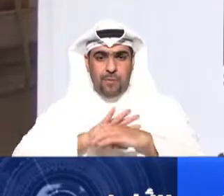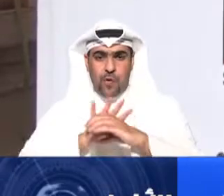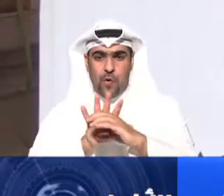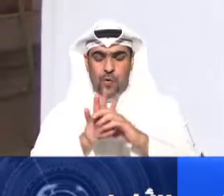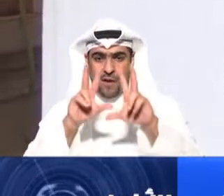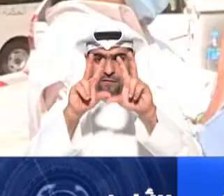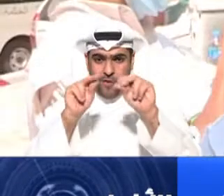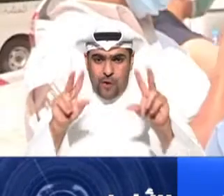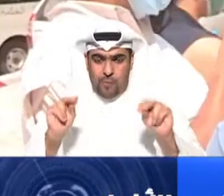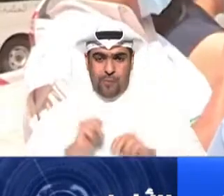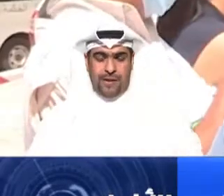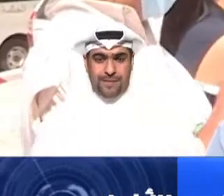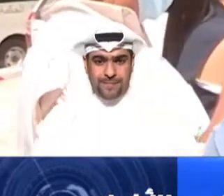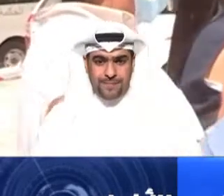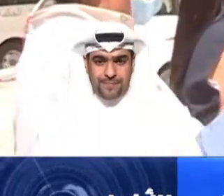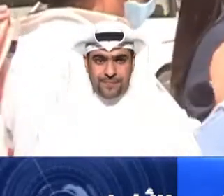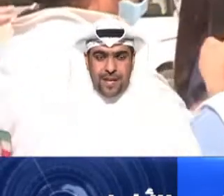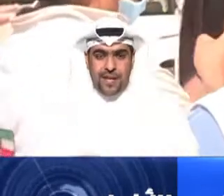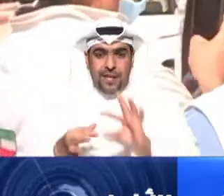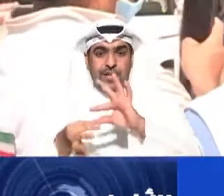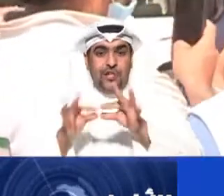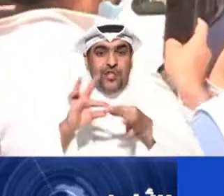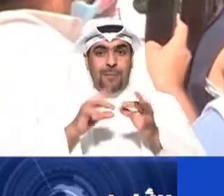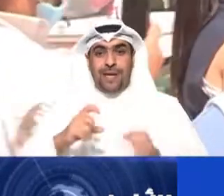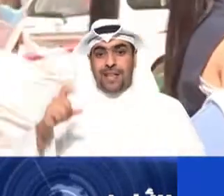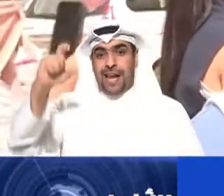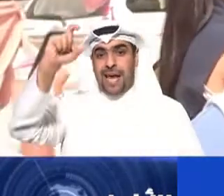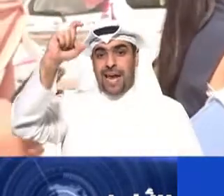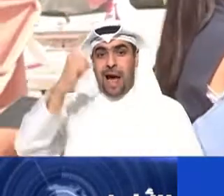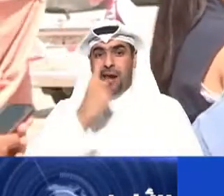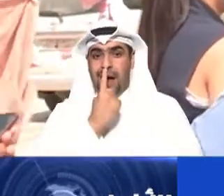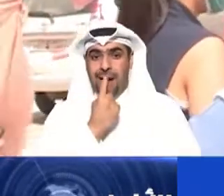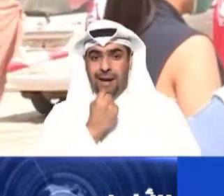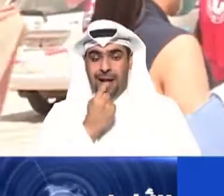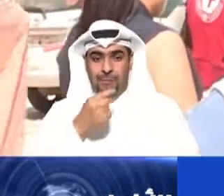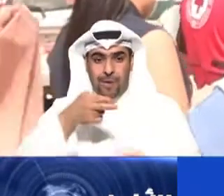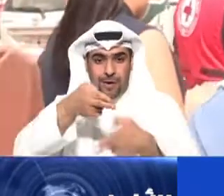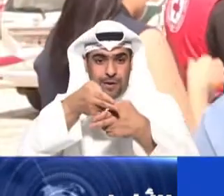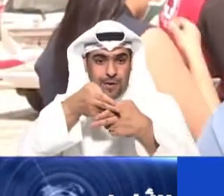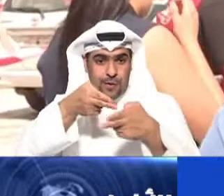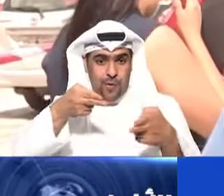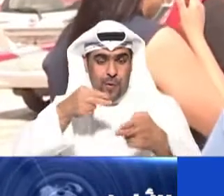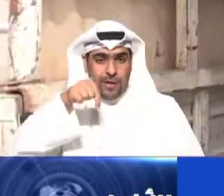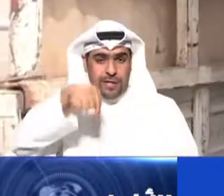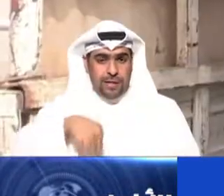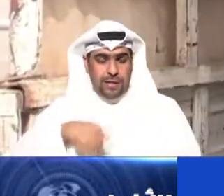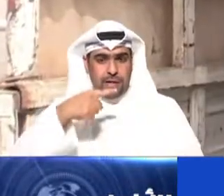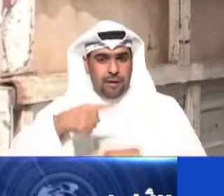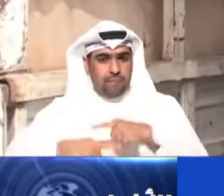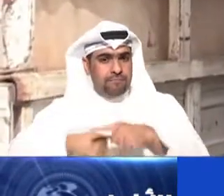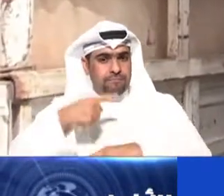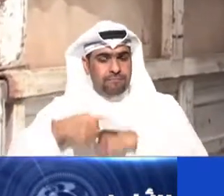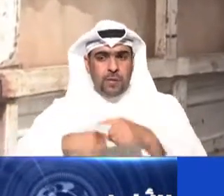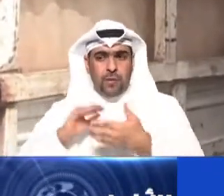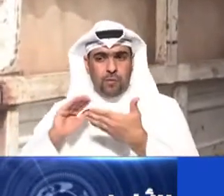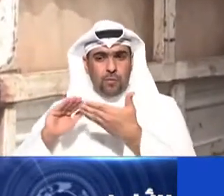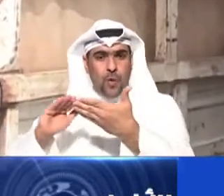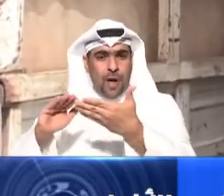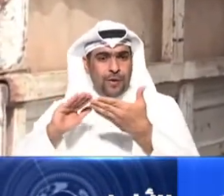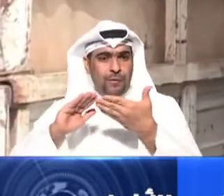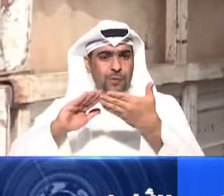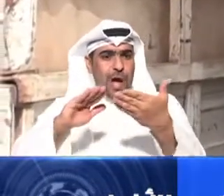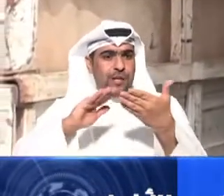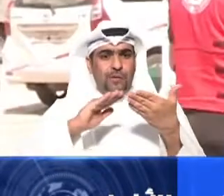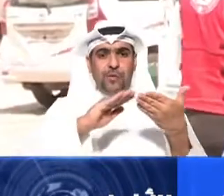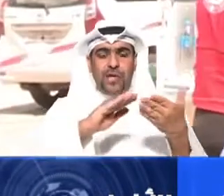لبنان. تستمر جمعية الهلال الأحمر الكويتي بتوزيع المساهمات والهدايات إلى الشعب اللبناني الشقيق.